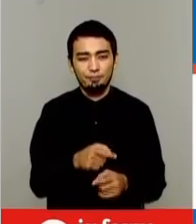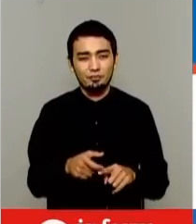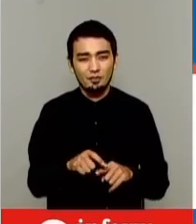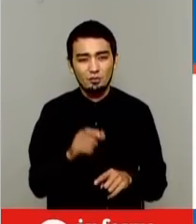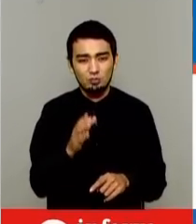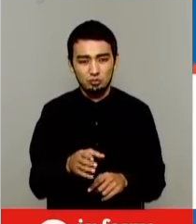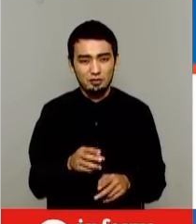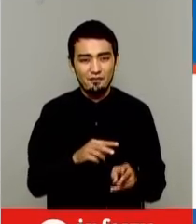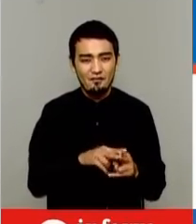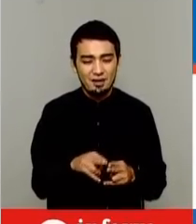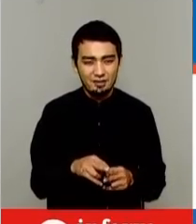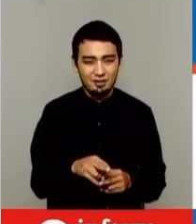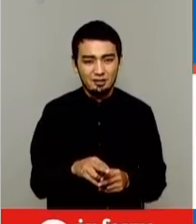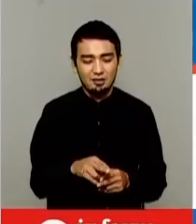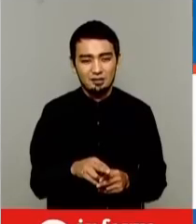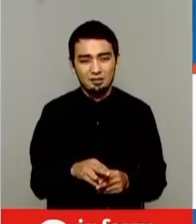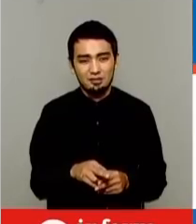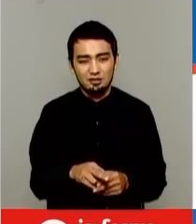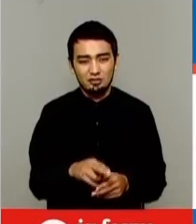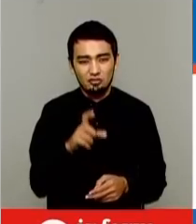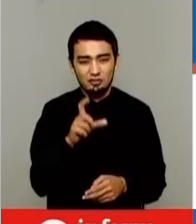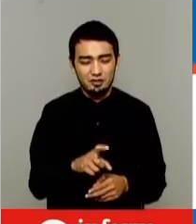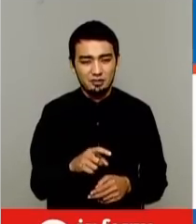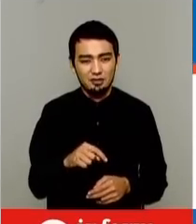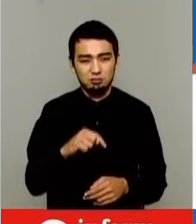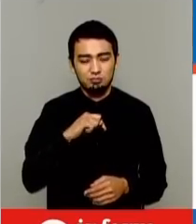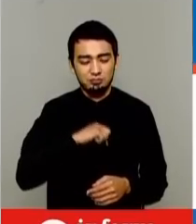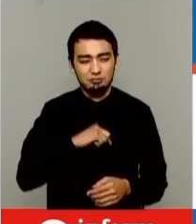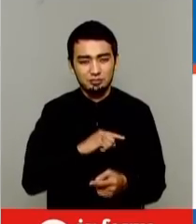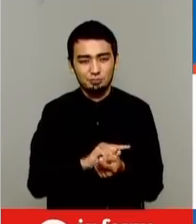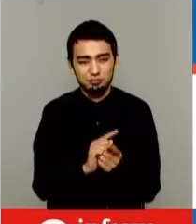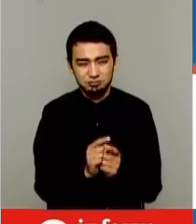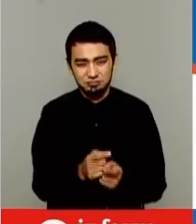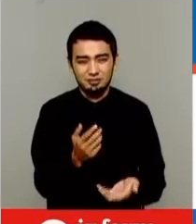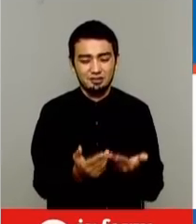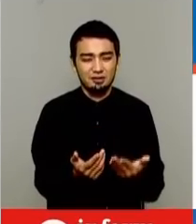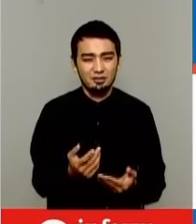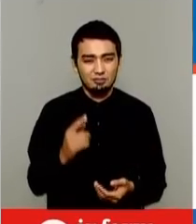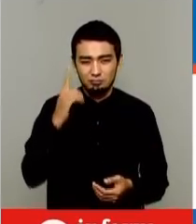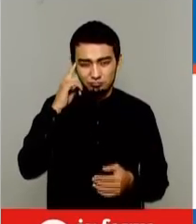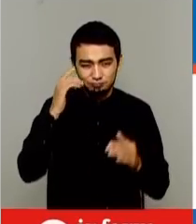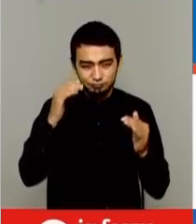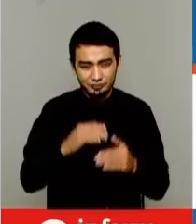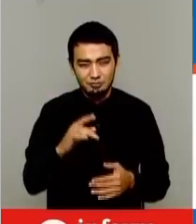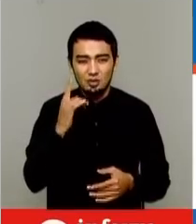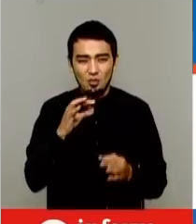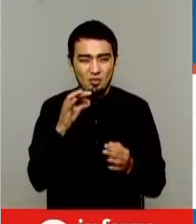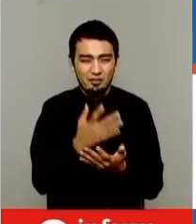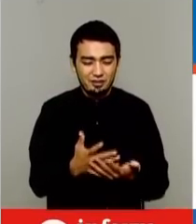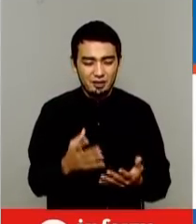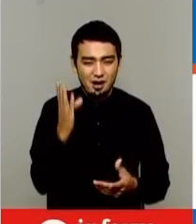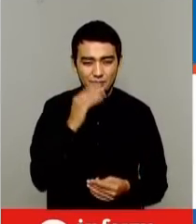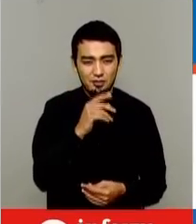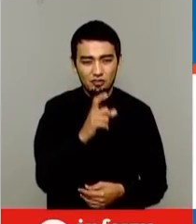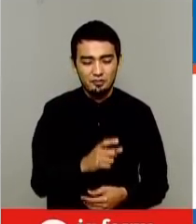будет так или иначе на отношения, на вообще в целом психологическое, психическое состояние